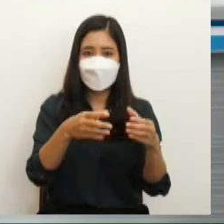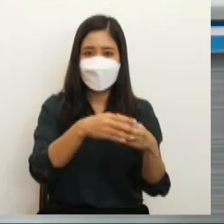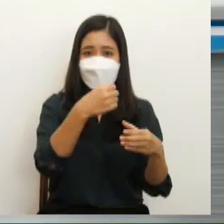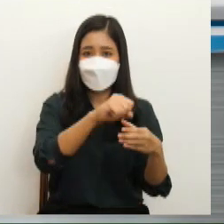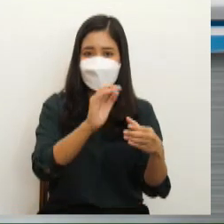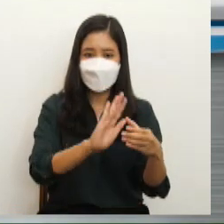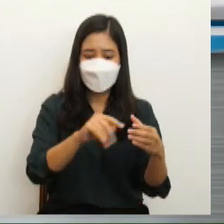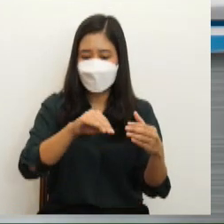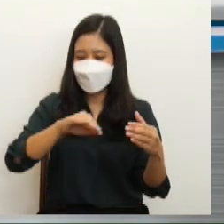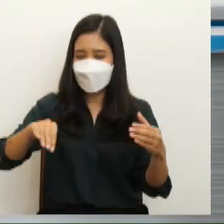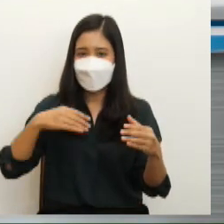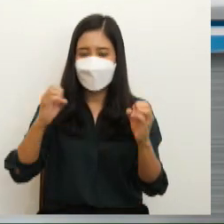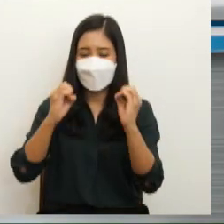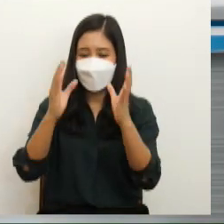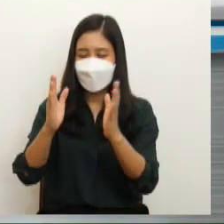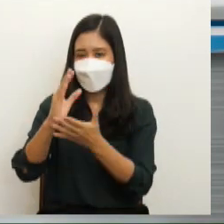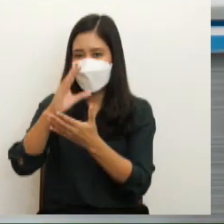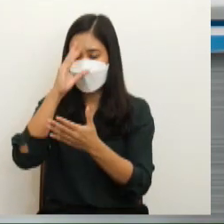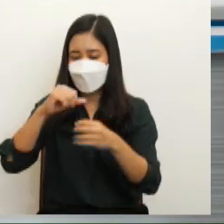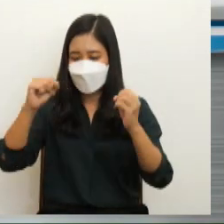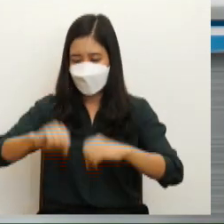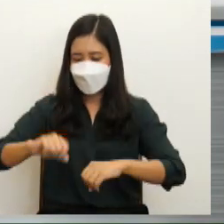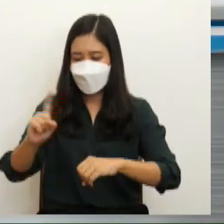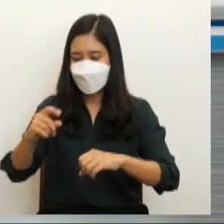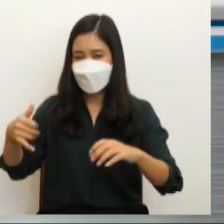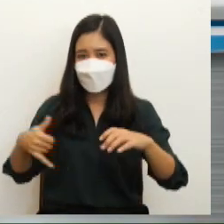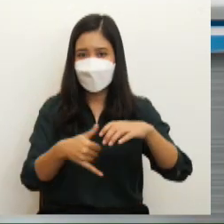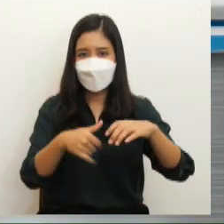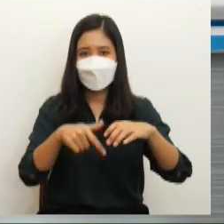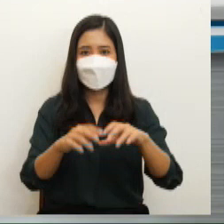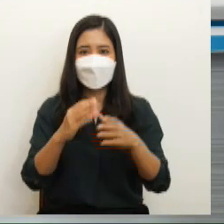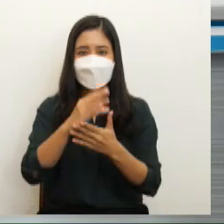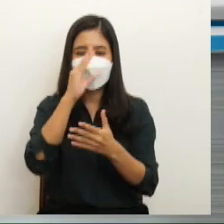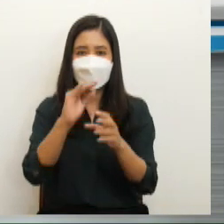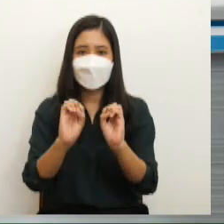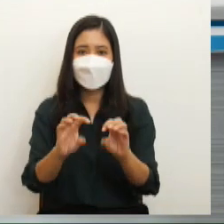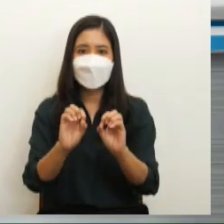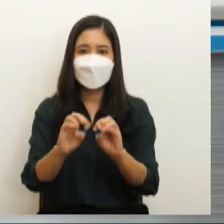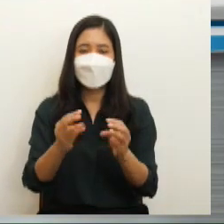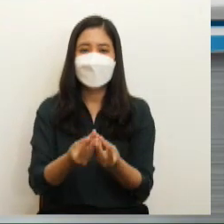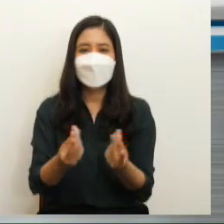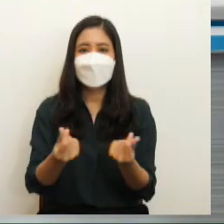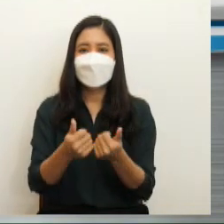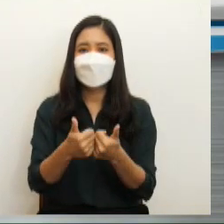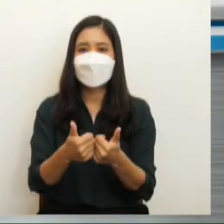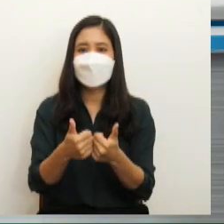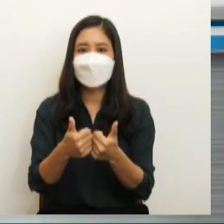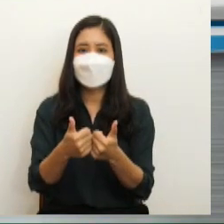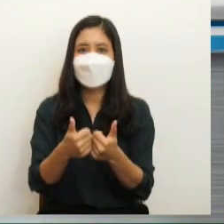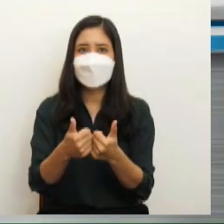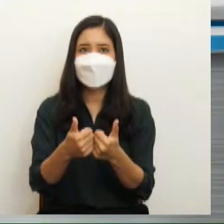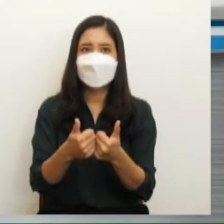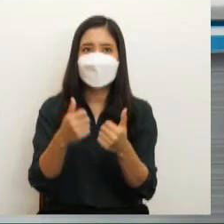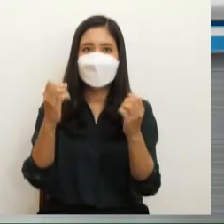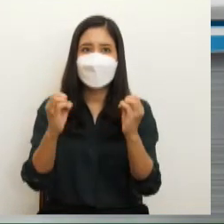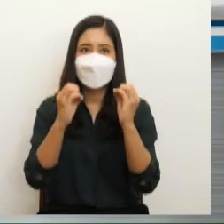ที่จะคุณครูเข้าไปเตรียมการเรียนการสอนให้กับนักเรียนซึ่งนักเรียนเรียนที่บ้านนะคะและอีกส่วนหนึ่งคือ